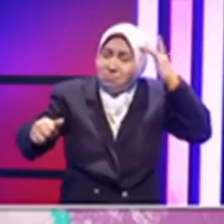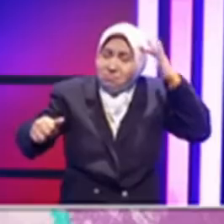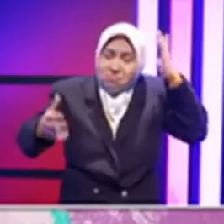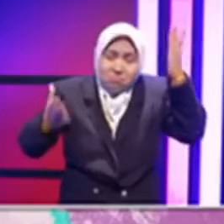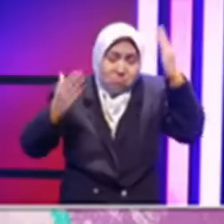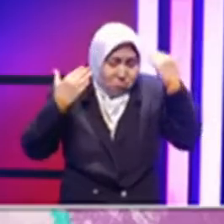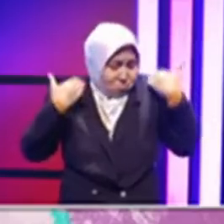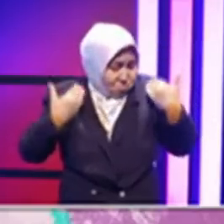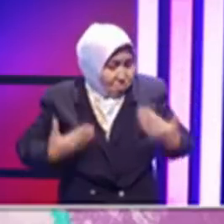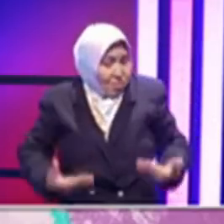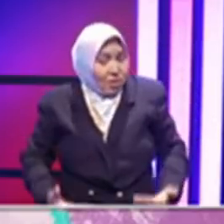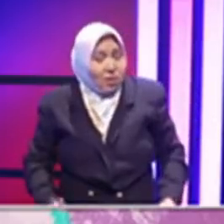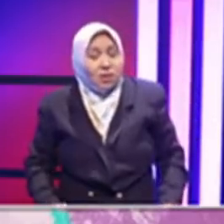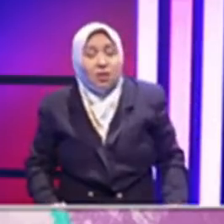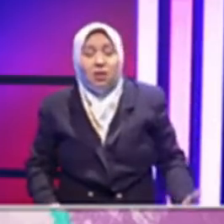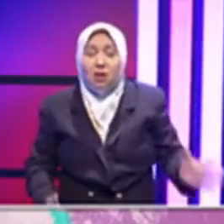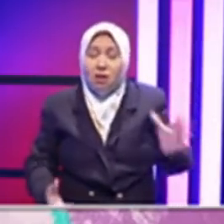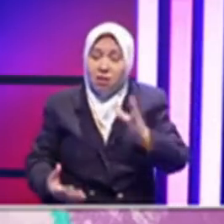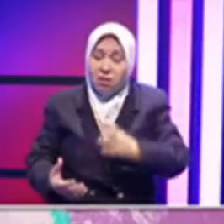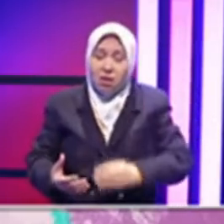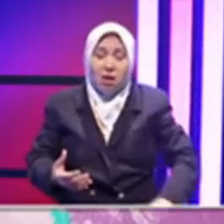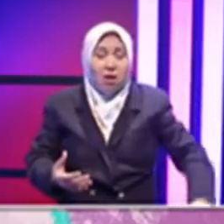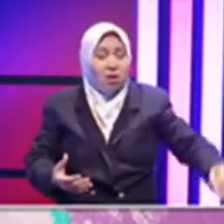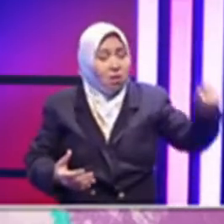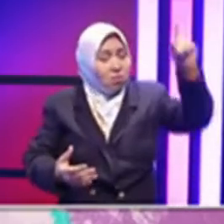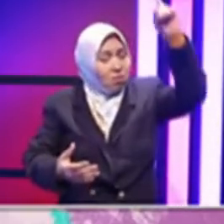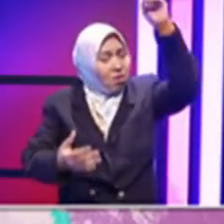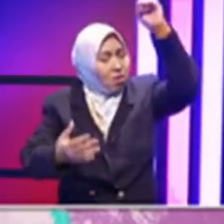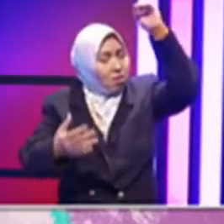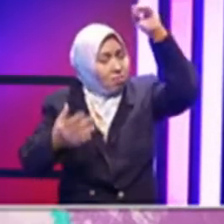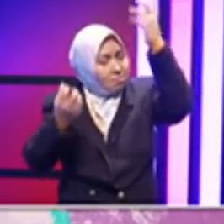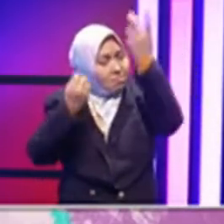بعيد قد علمنا ما